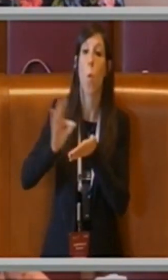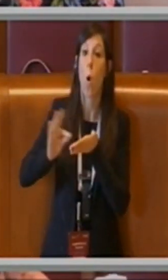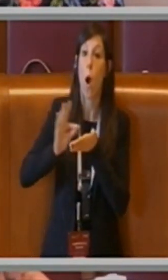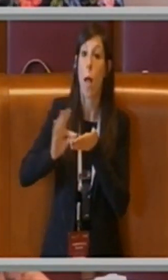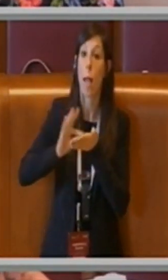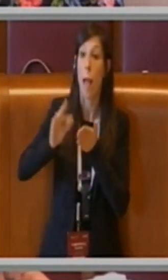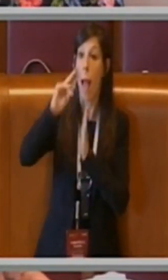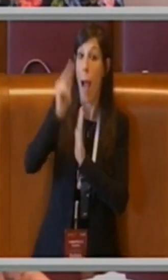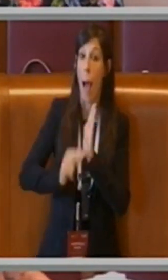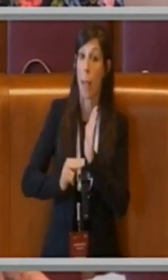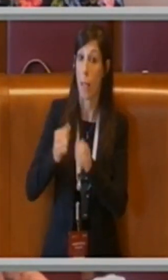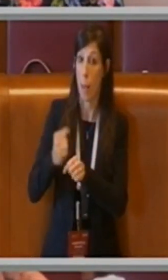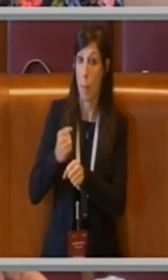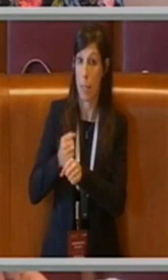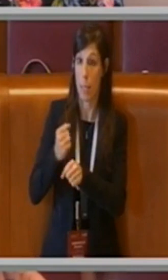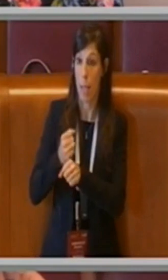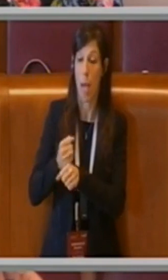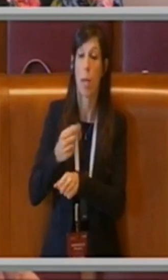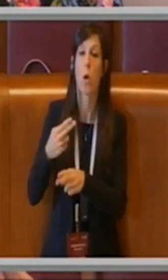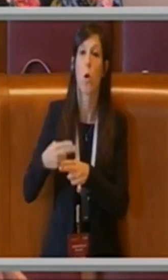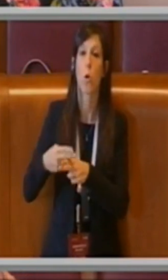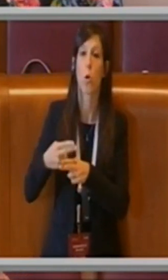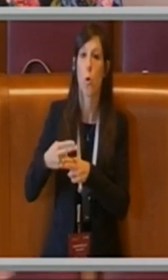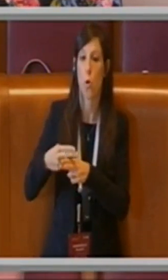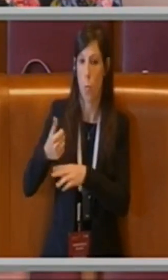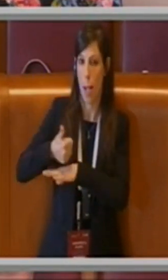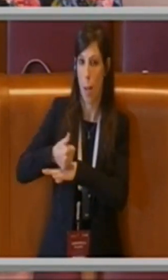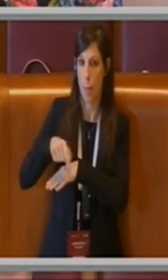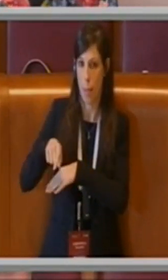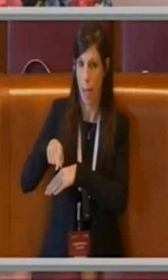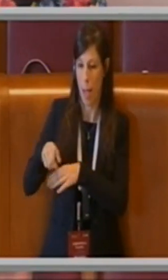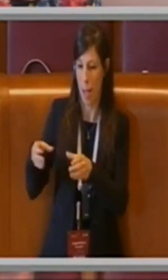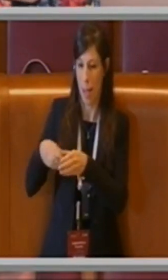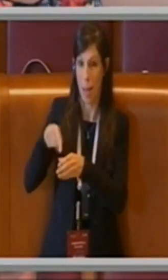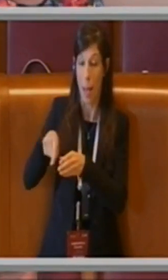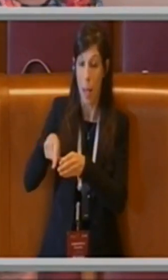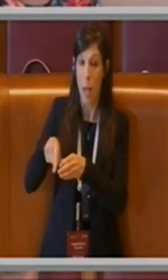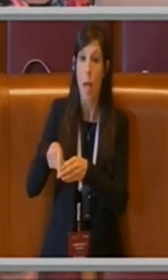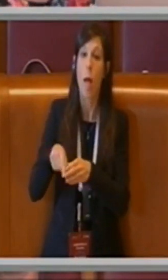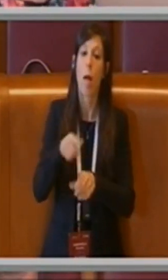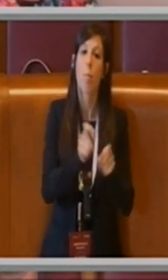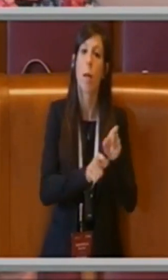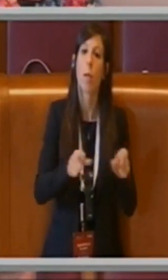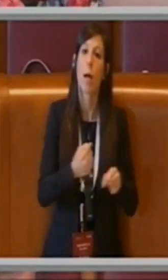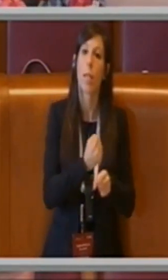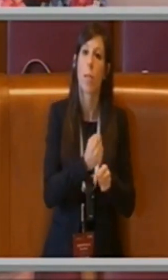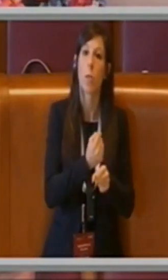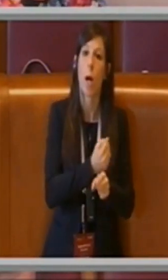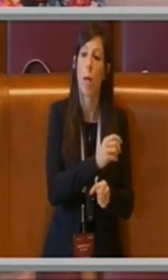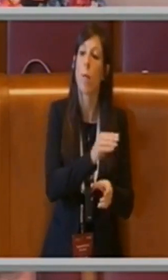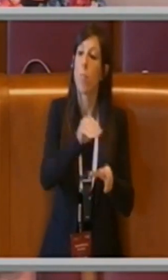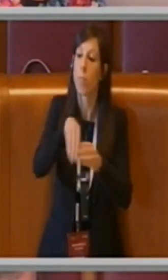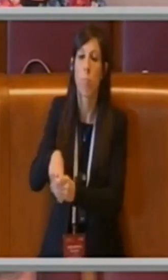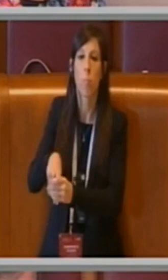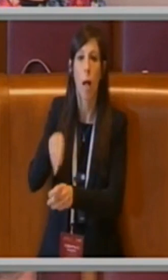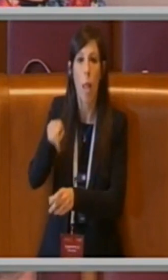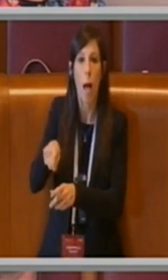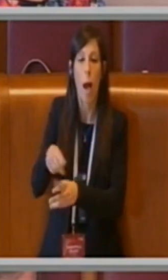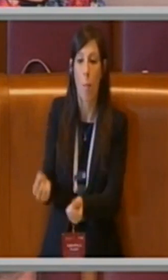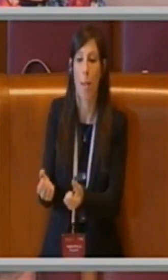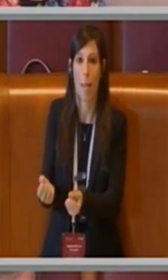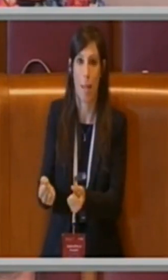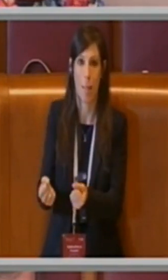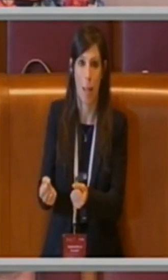scuole d'arti e mestieri di Roma Capitale, portare gli artigiani a fare un praticantato di coloro